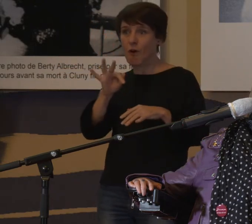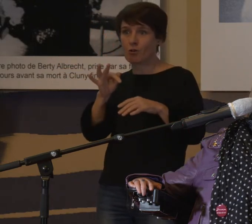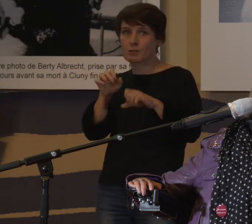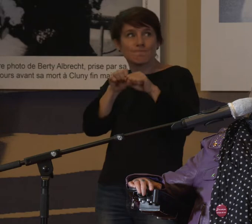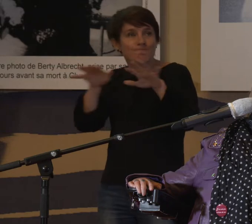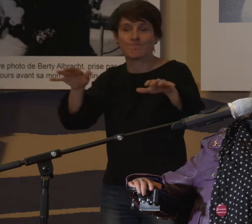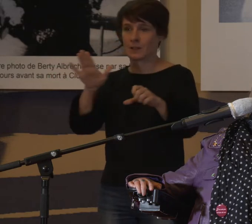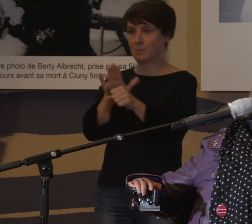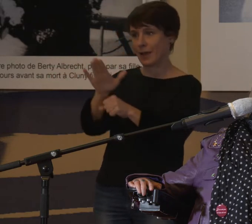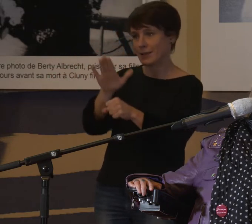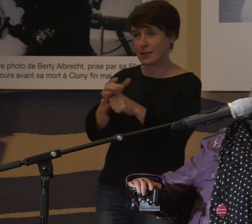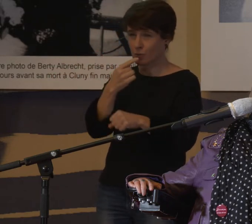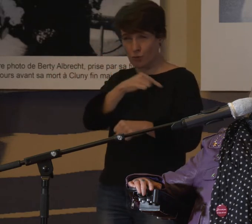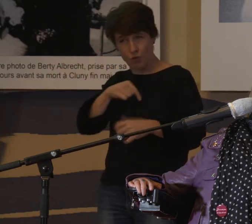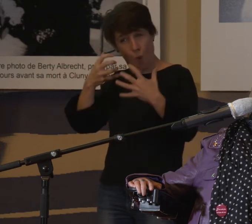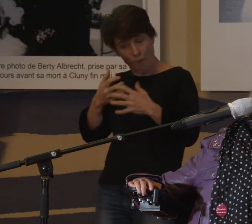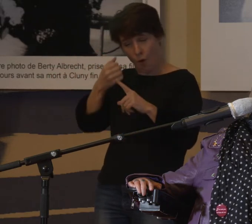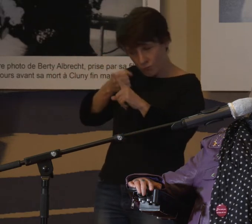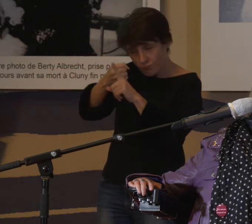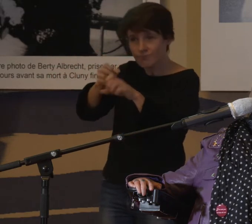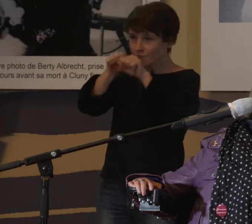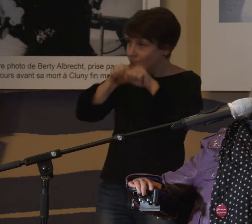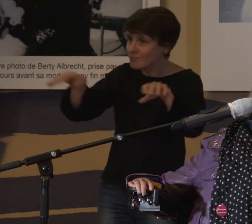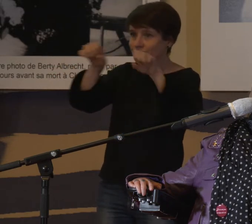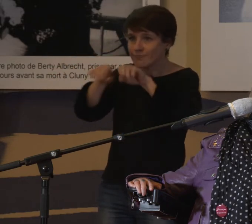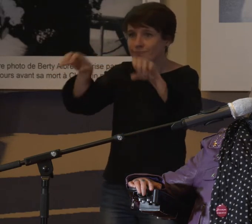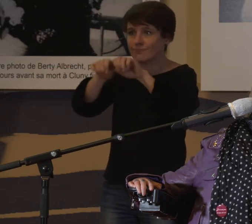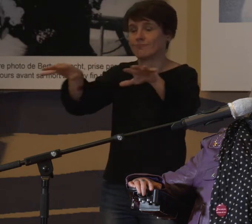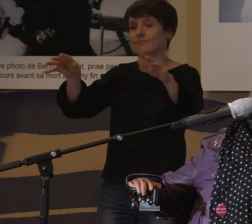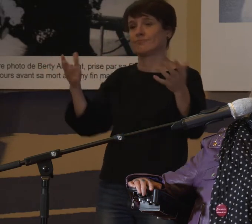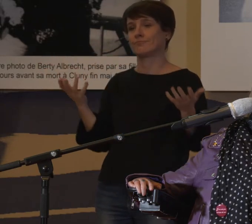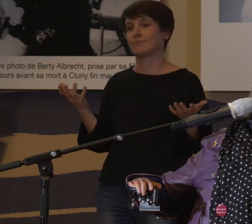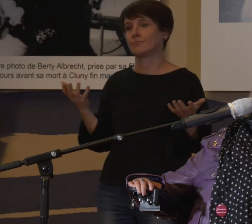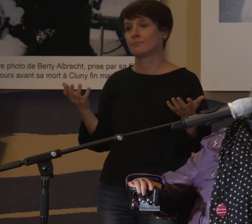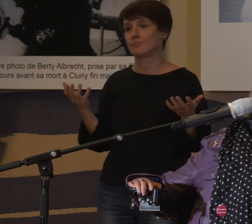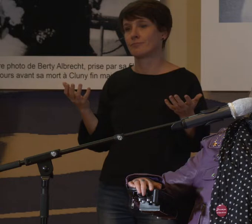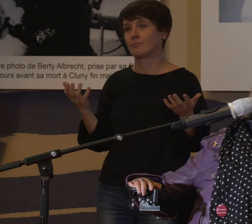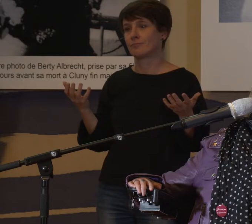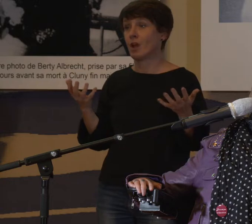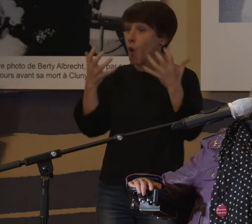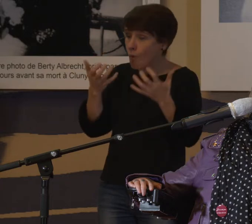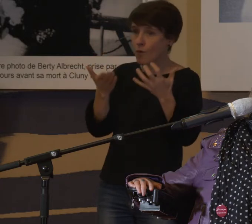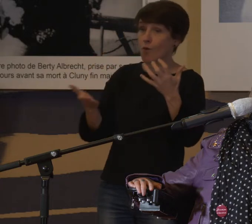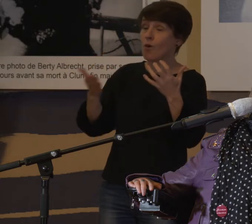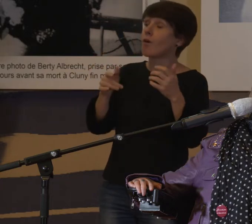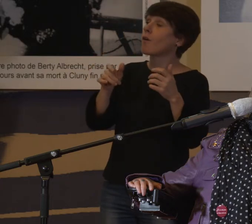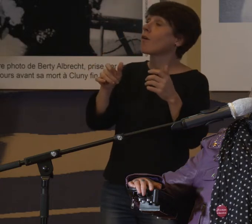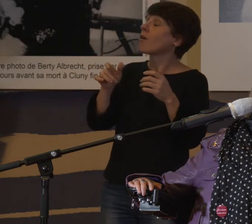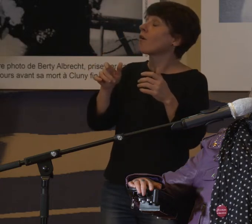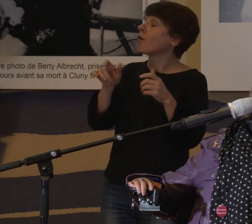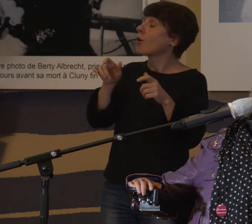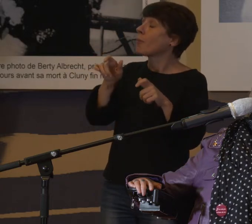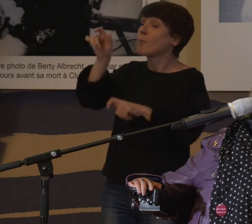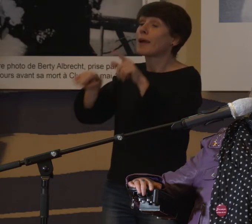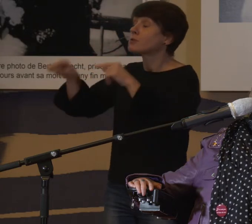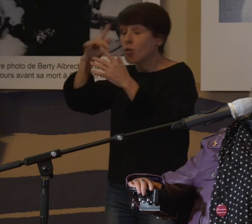vraiment faire connaître, nous voulons vraiment commencer à ce que les gens, quand on leur dit ce que c'est le